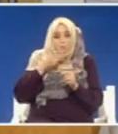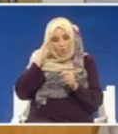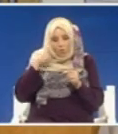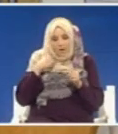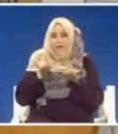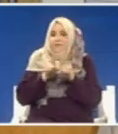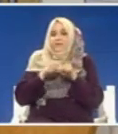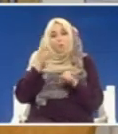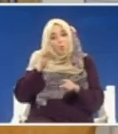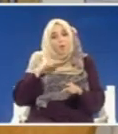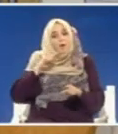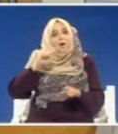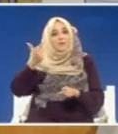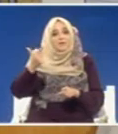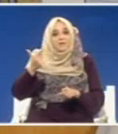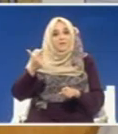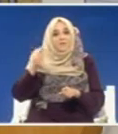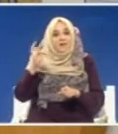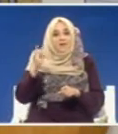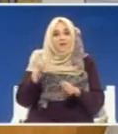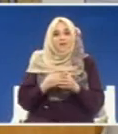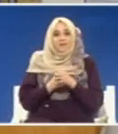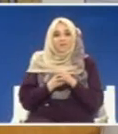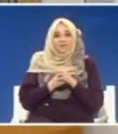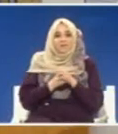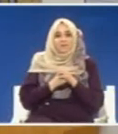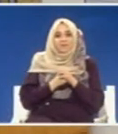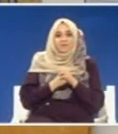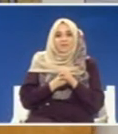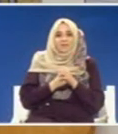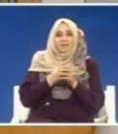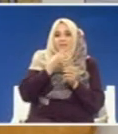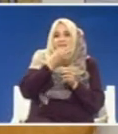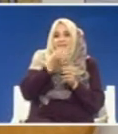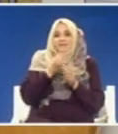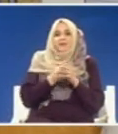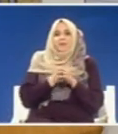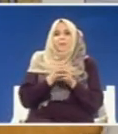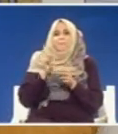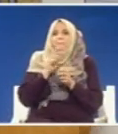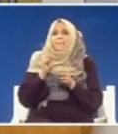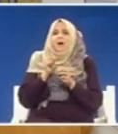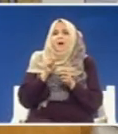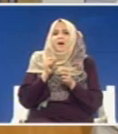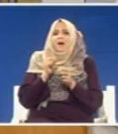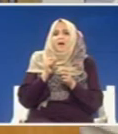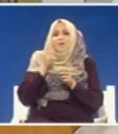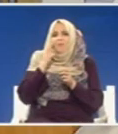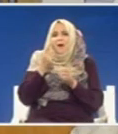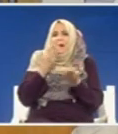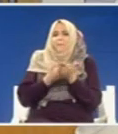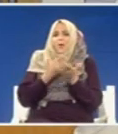فك أكون يعني أكون نبين ما كان كمشي أطس قل لي ربي سبحانه عز وجل